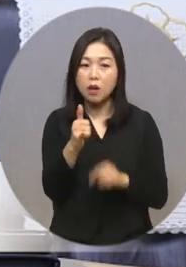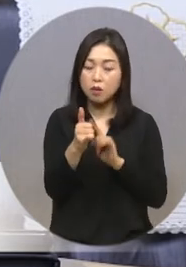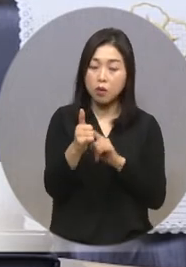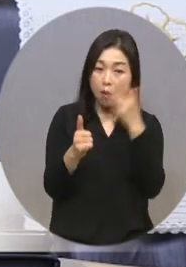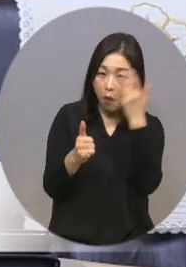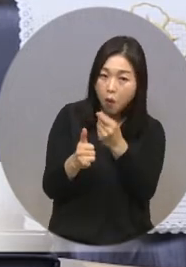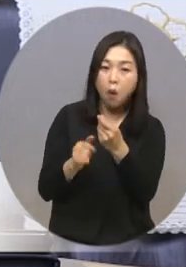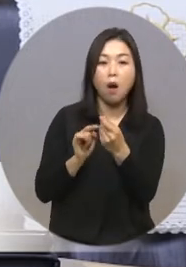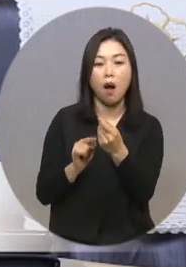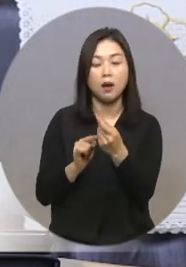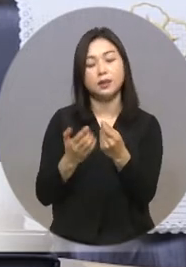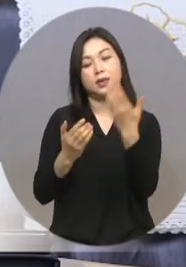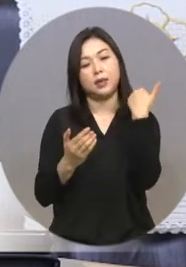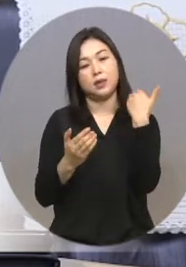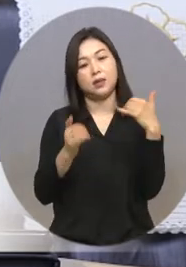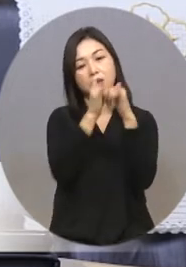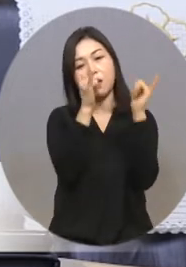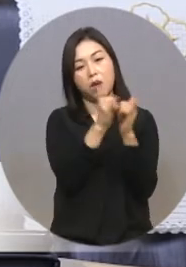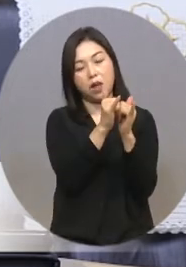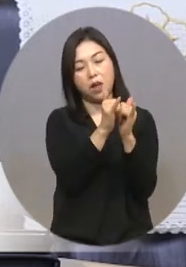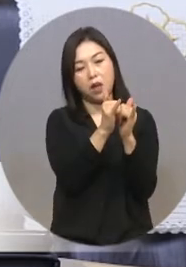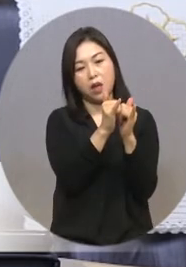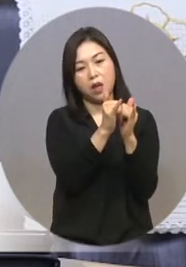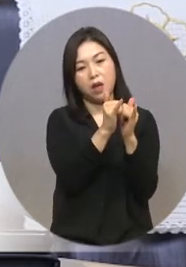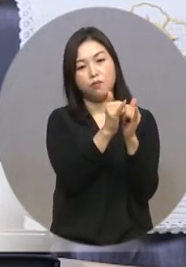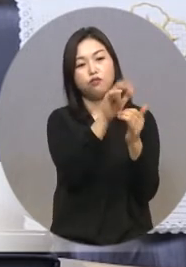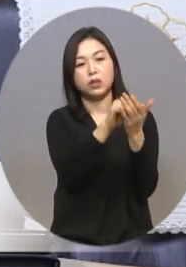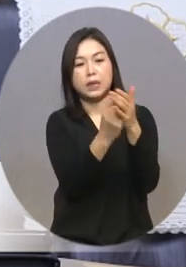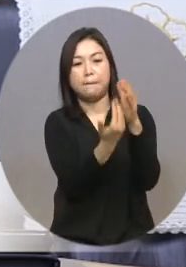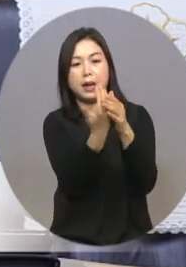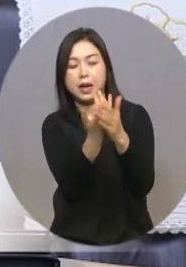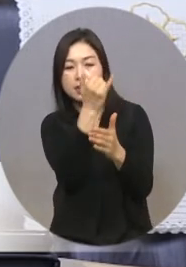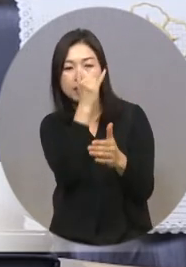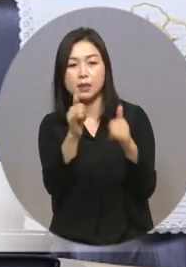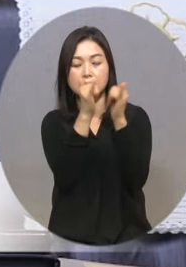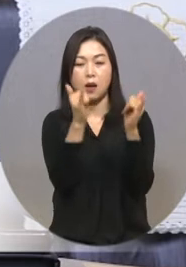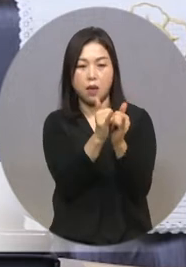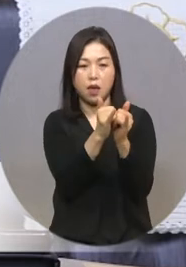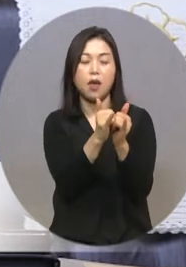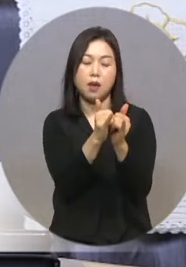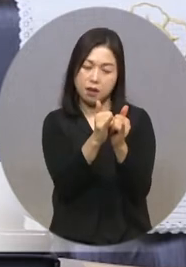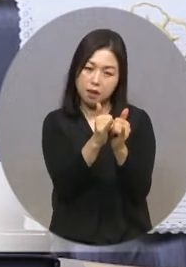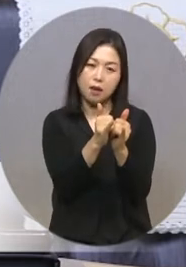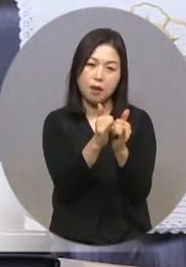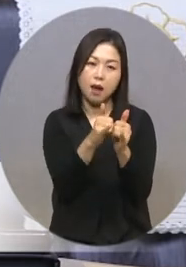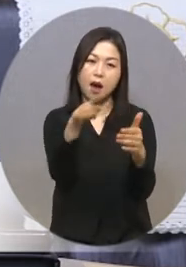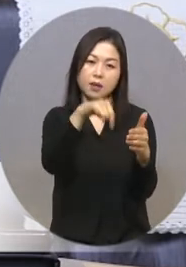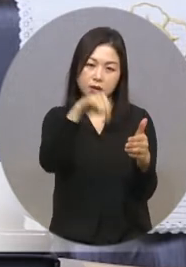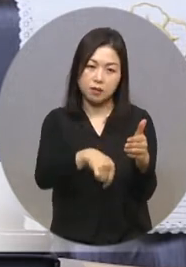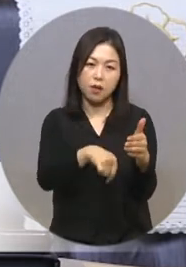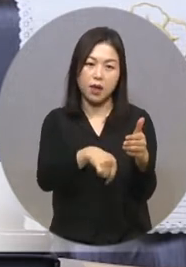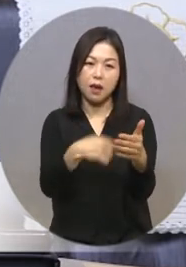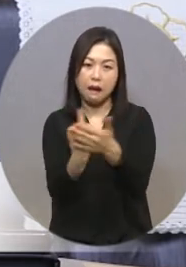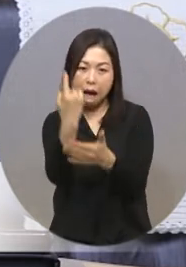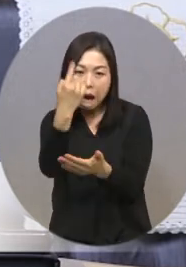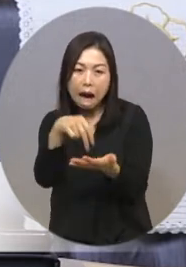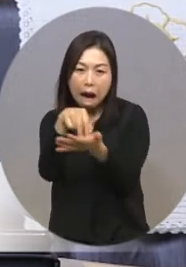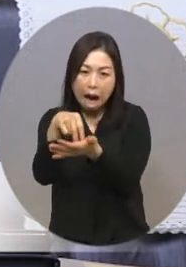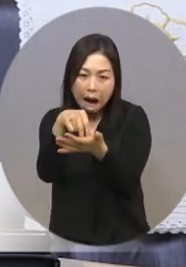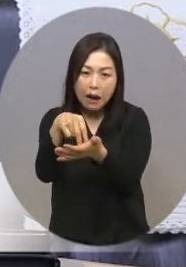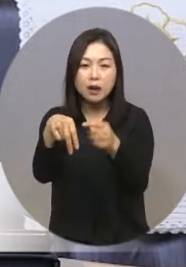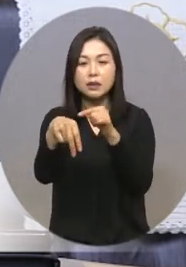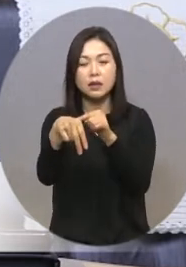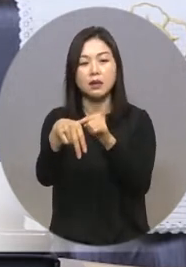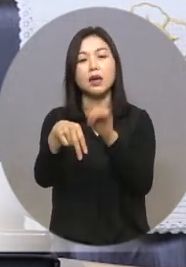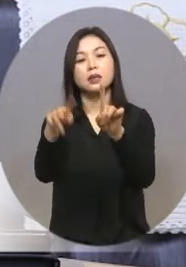보면서 최근 사회적으로 문제가 되고 있는 사회적 고립 즉 일인가 고 고독사 에 대한 것을 예방하고 지원을 할